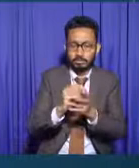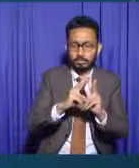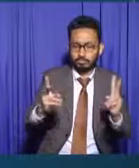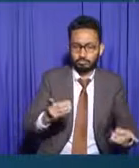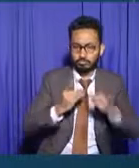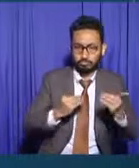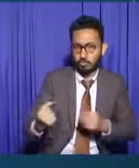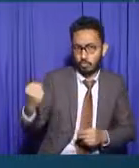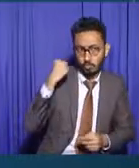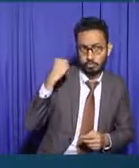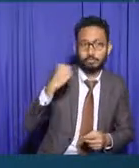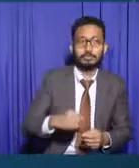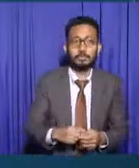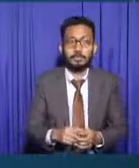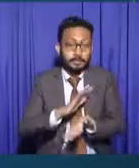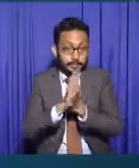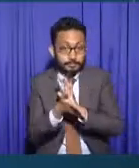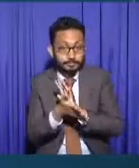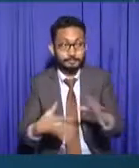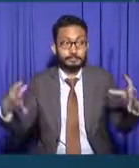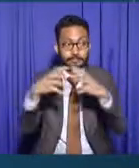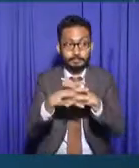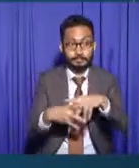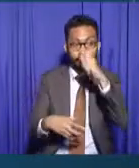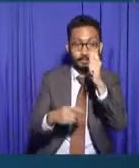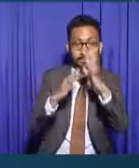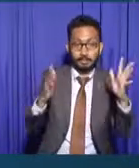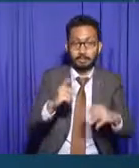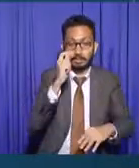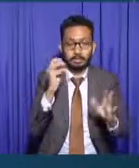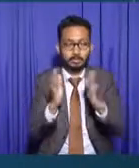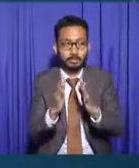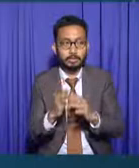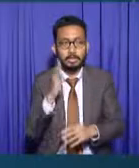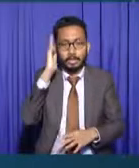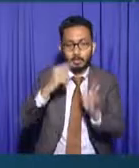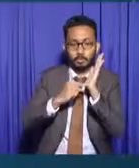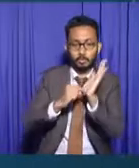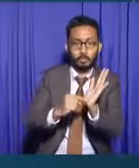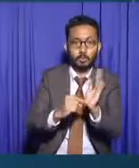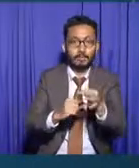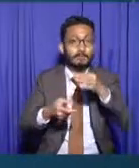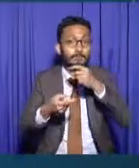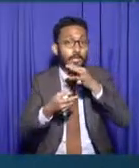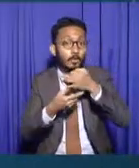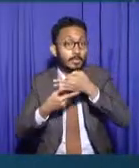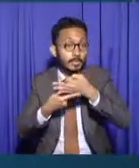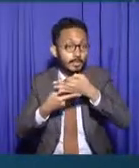maka kombinasi T besar T kecil akan menunjukkan